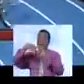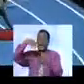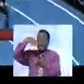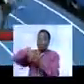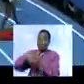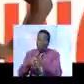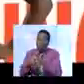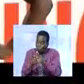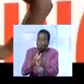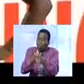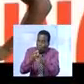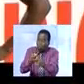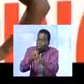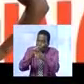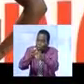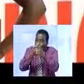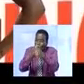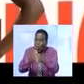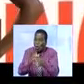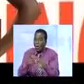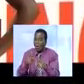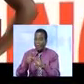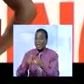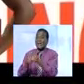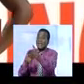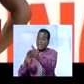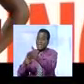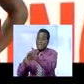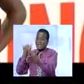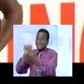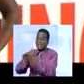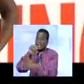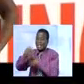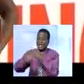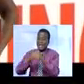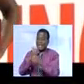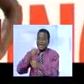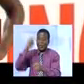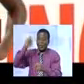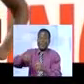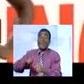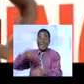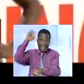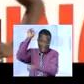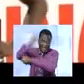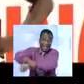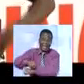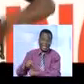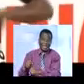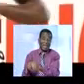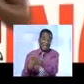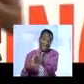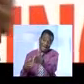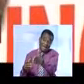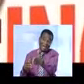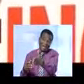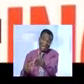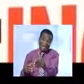Il s'agira de composter son ticket pour les finales prévues dimanche. Muriel